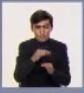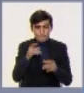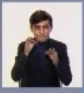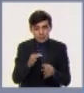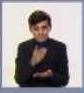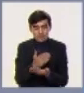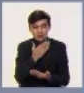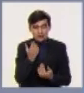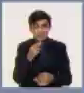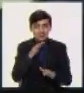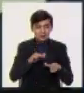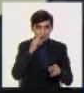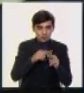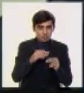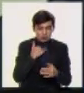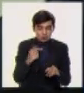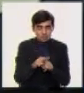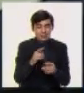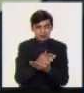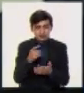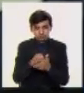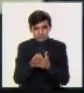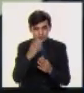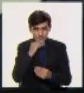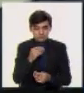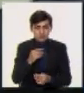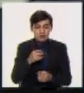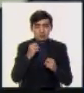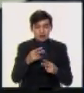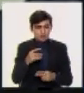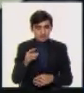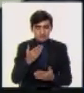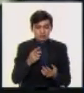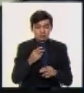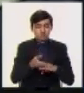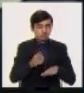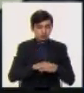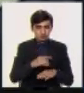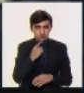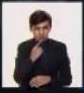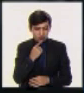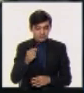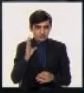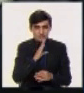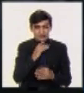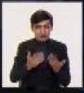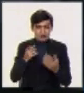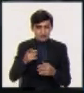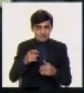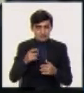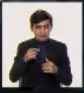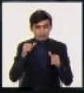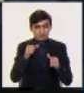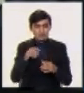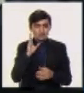не потерять детей? Очень сложно. Если женщина не имеет возможности себя защитить, это практически